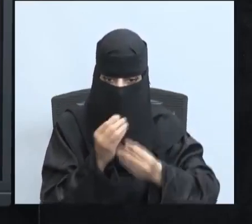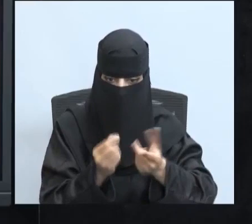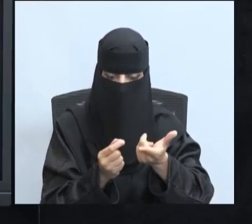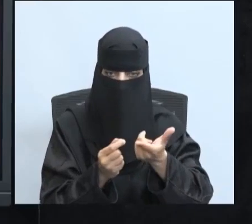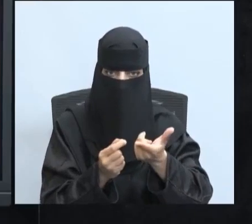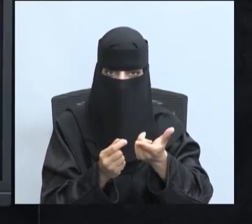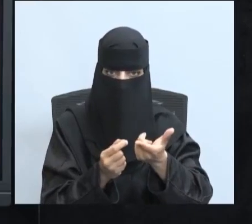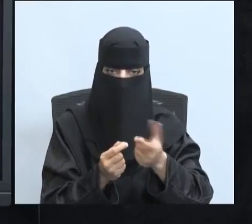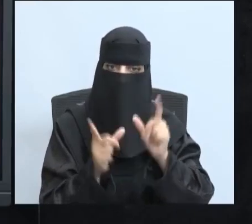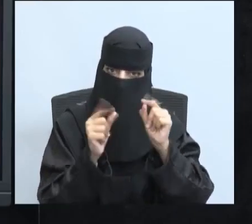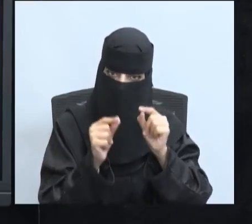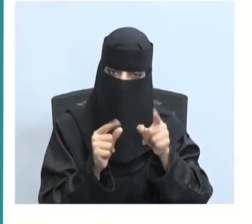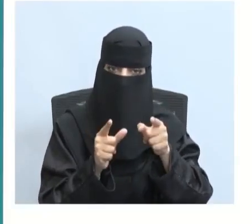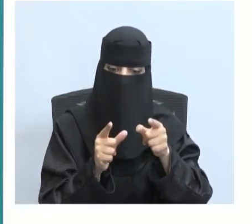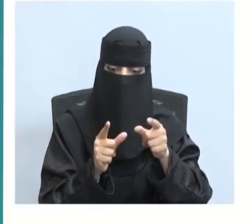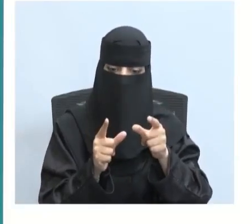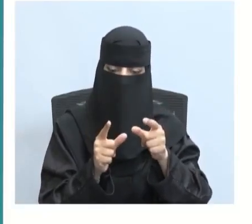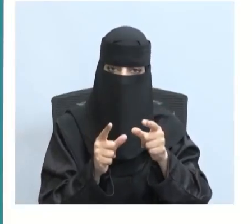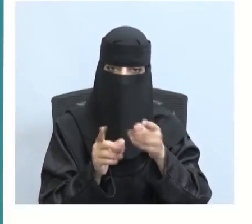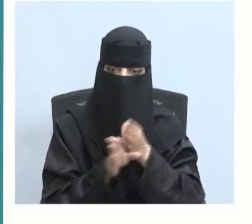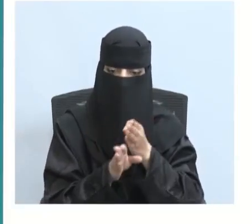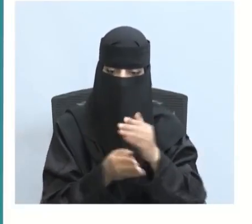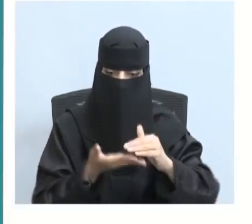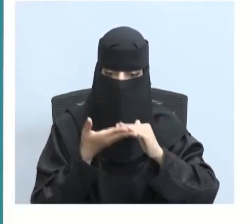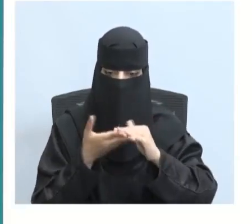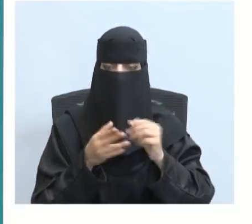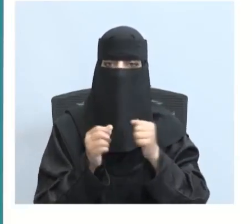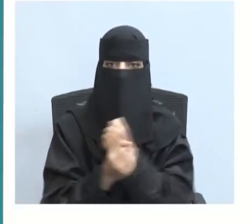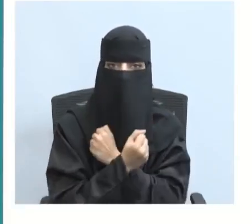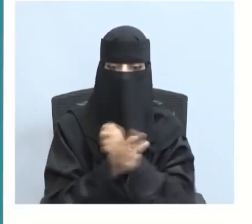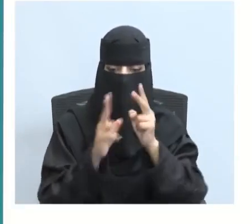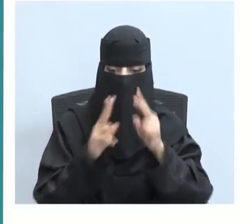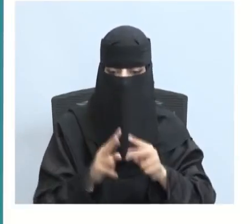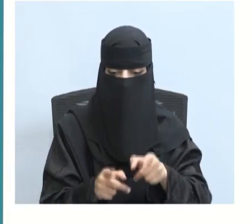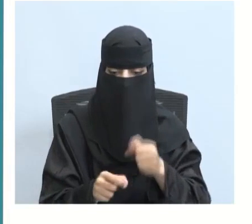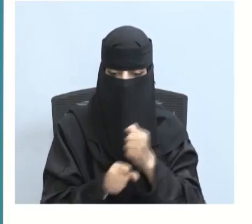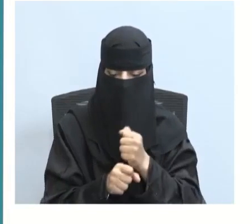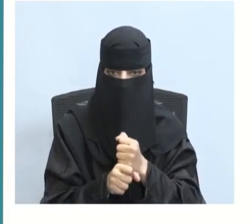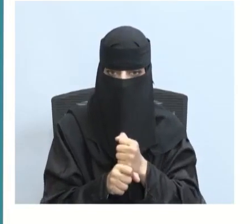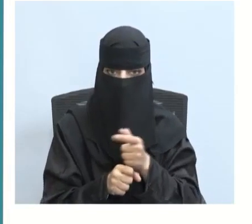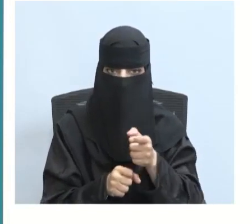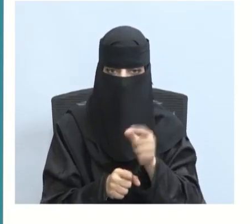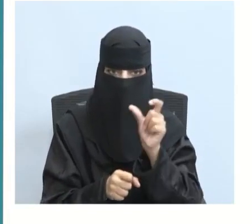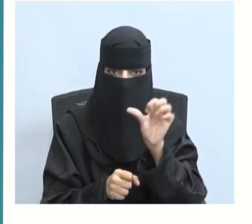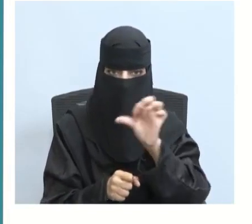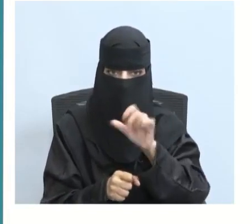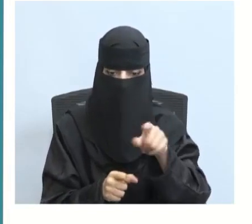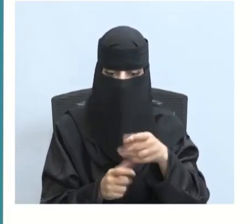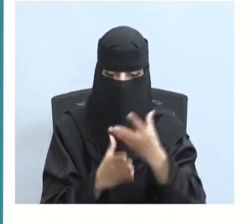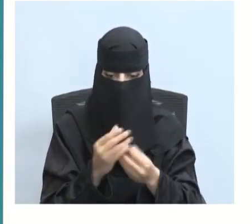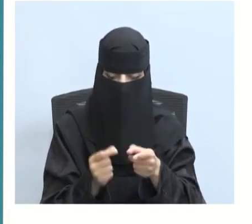لتوليد ممتاز احد المصادر لتوليد الطاقه الكهربائيه اذا تستخدم الطاقه النوويه في توليد